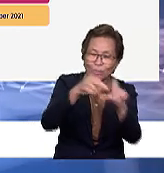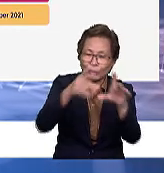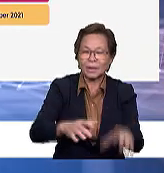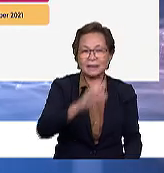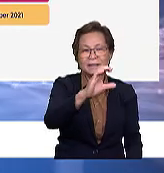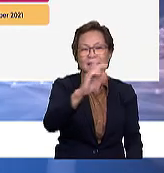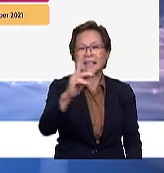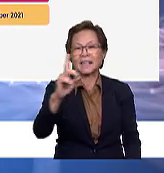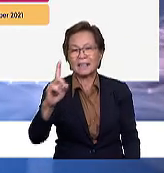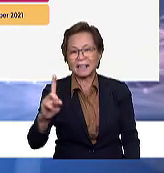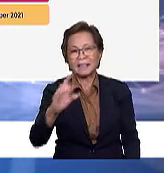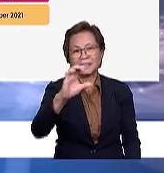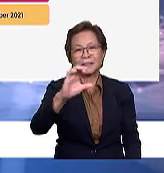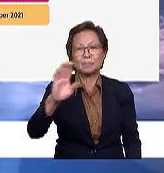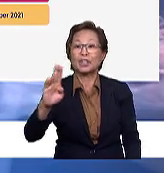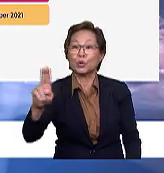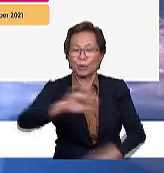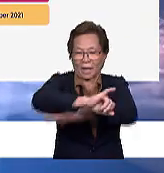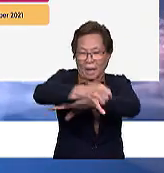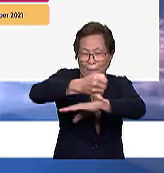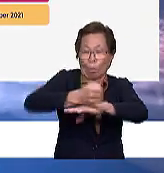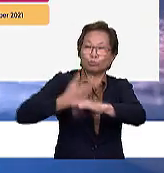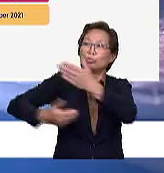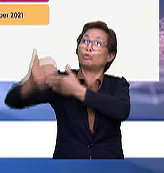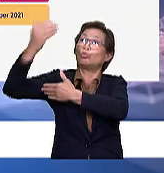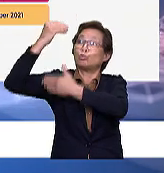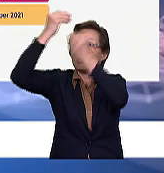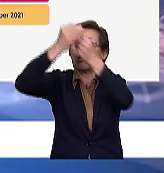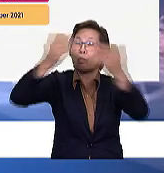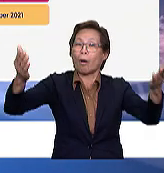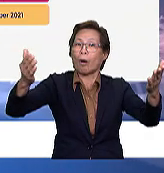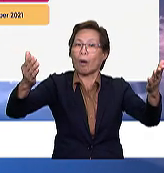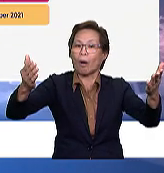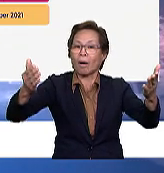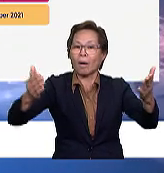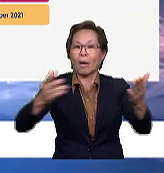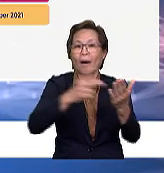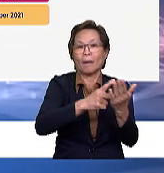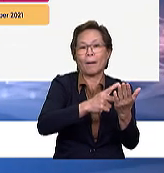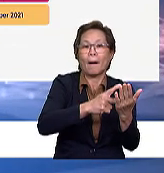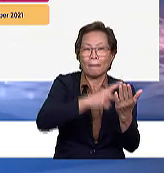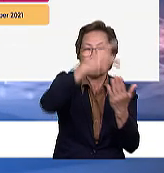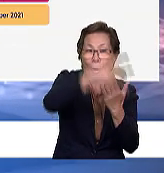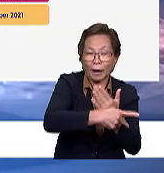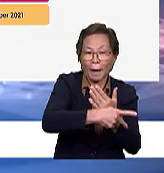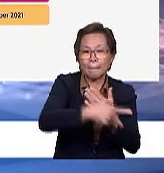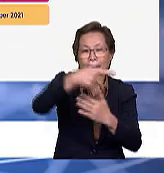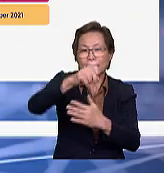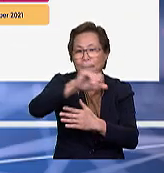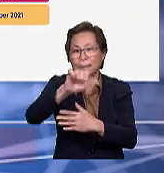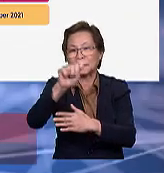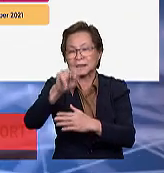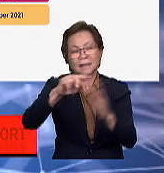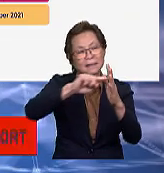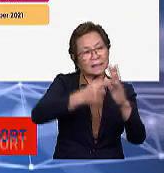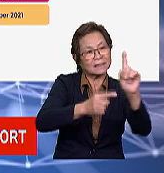sedan CB impor yang sebelumnya diumumkan di bawah ini Siti penjana mulai satu